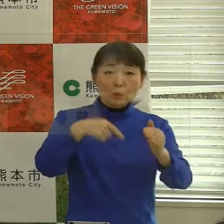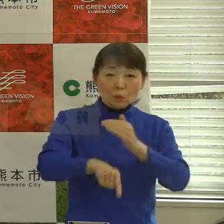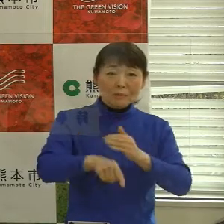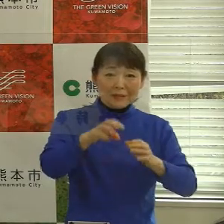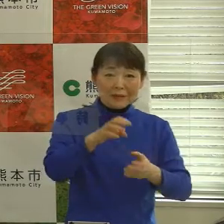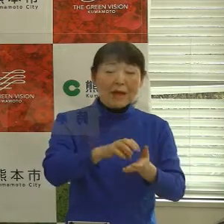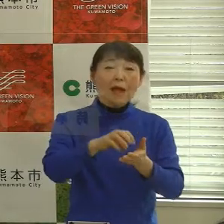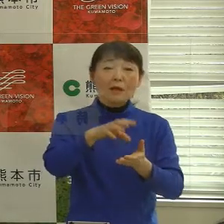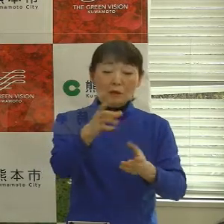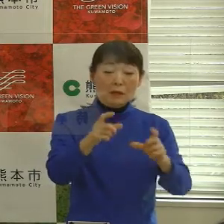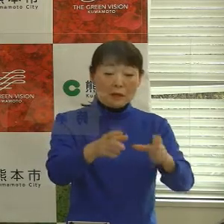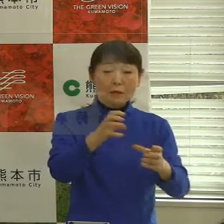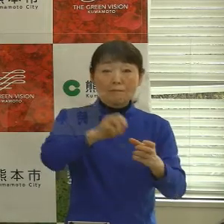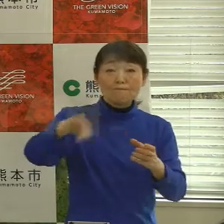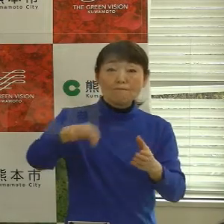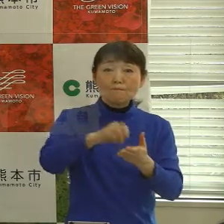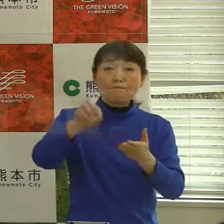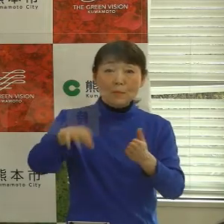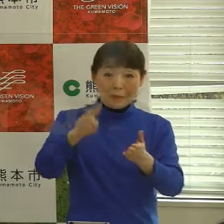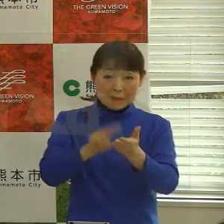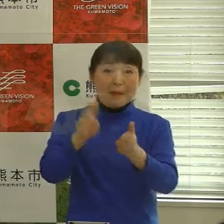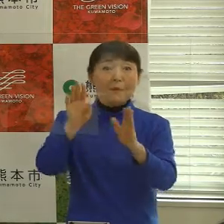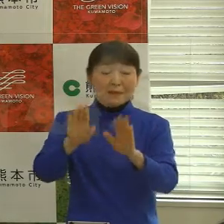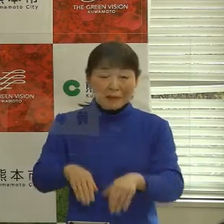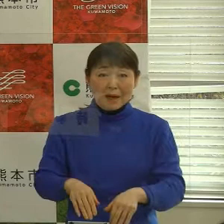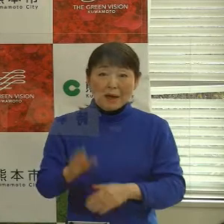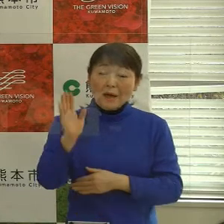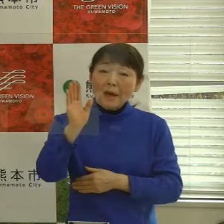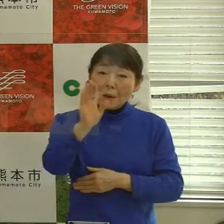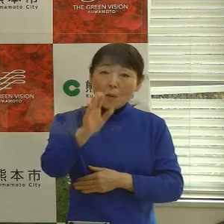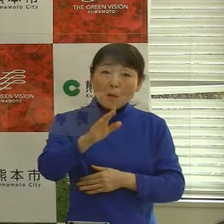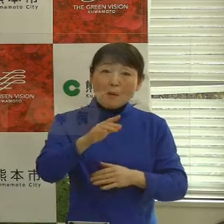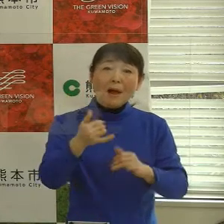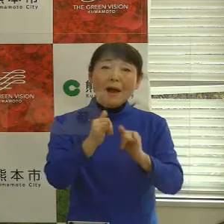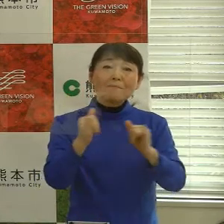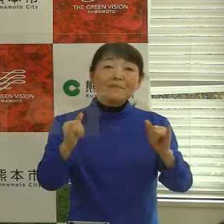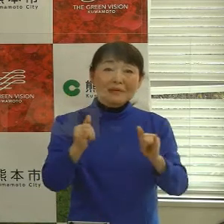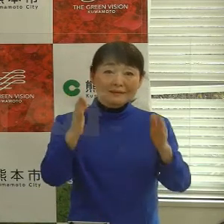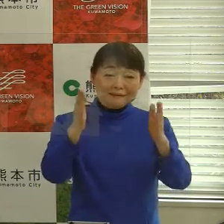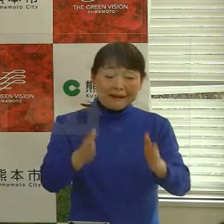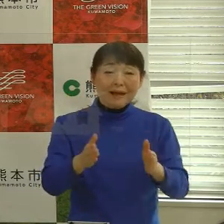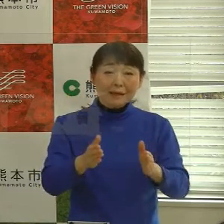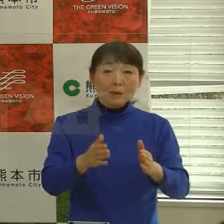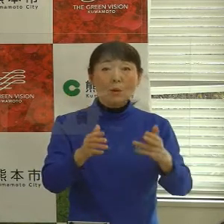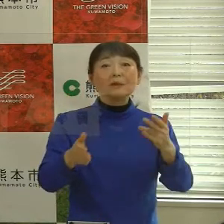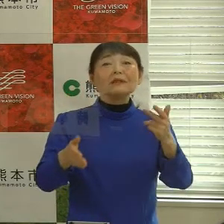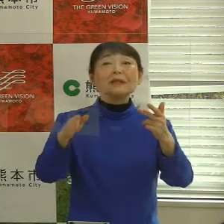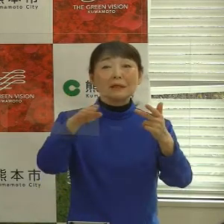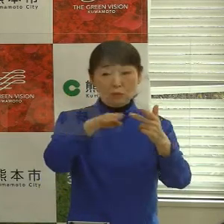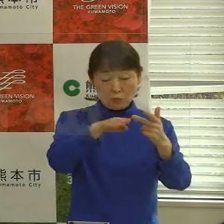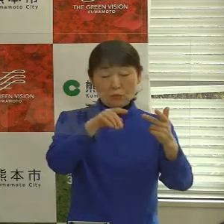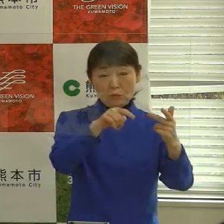をするということに至りました。で今後はですね、やはり民間の施設等々でこの